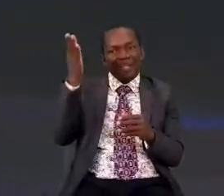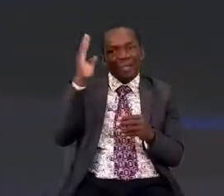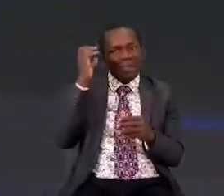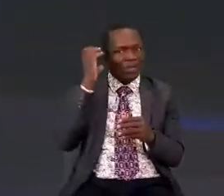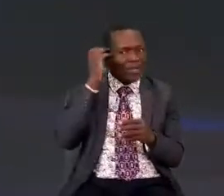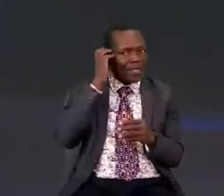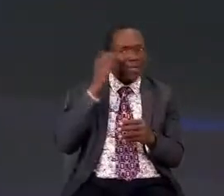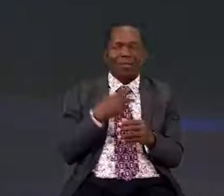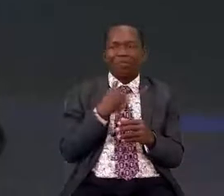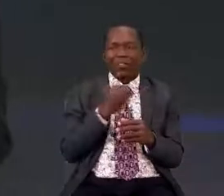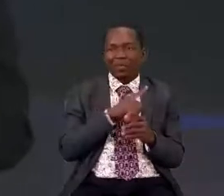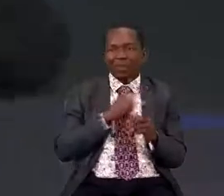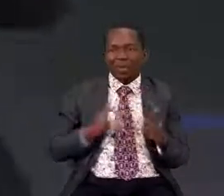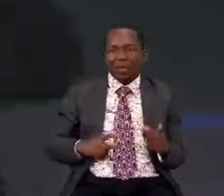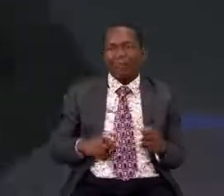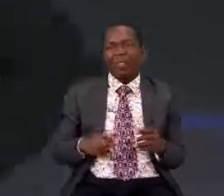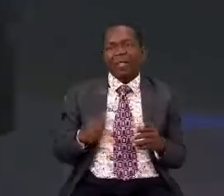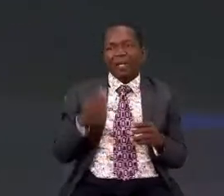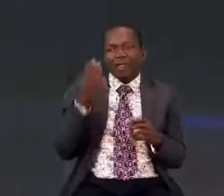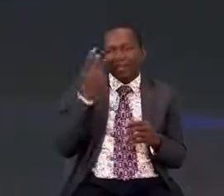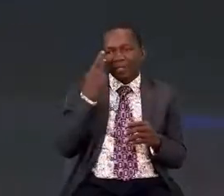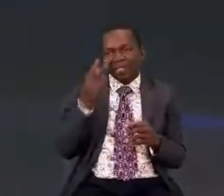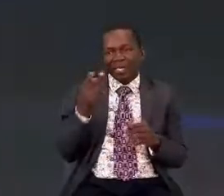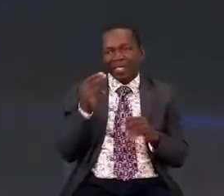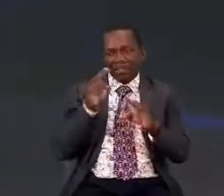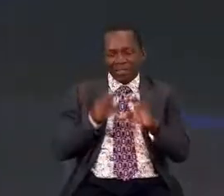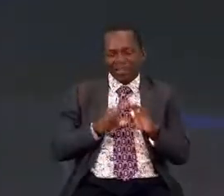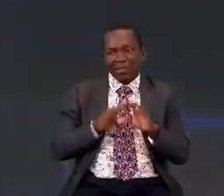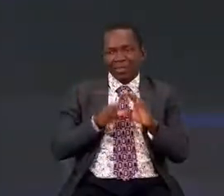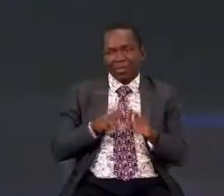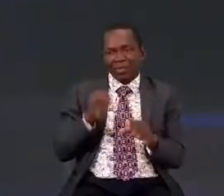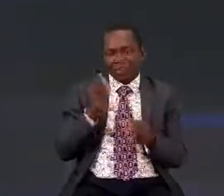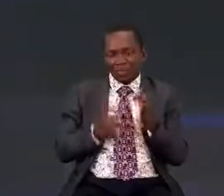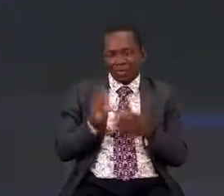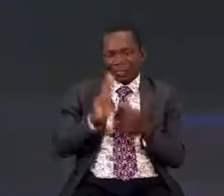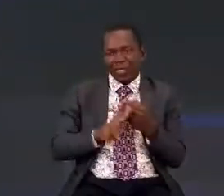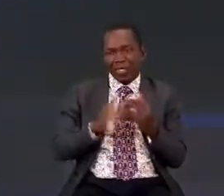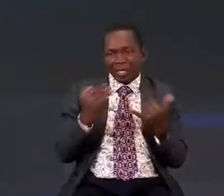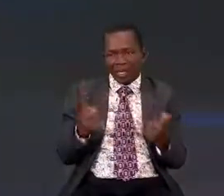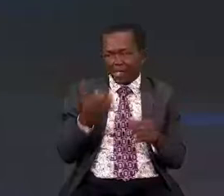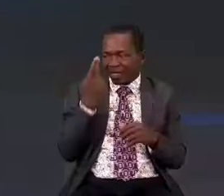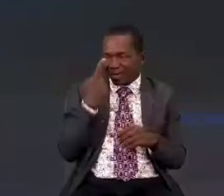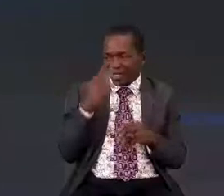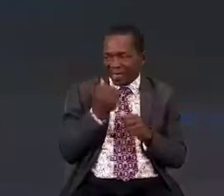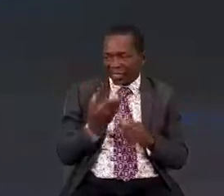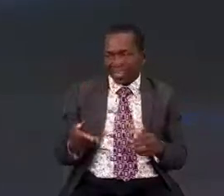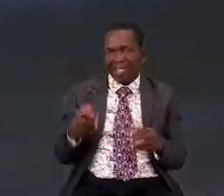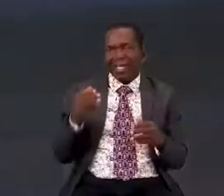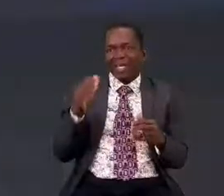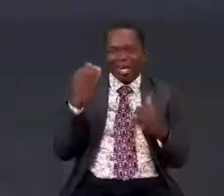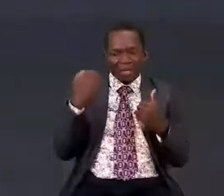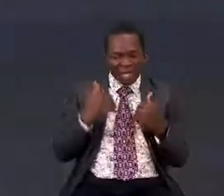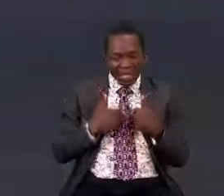trône maintenant. Il entendait parler des anges. Oh, mon ange sera avec toi, va vous conduire là-bas. Maintenant, il peut voir non seulement un ange,